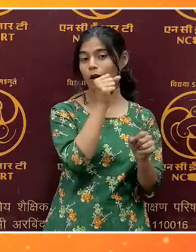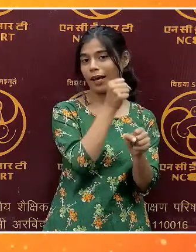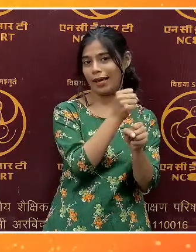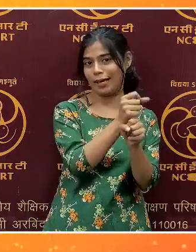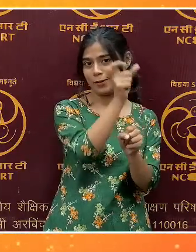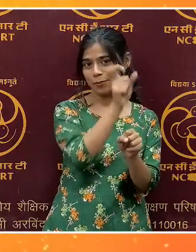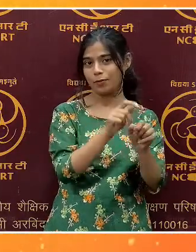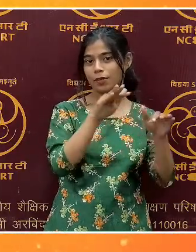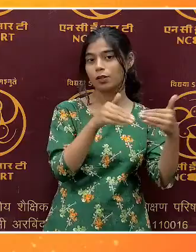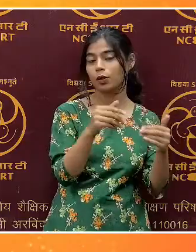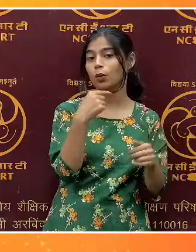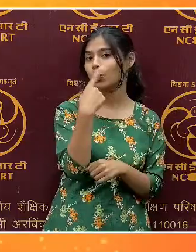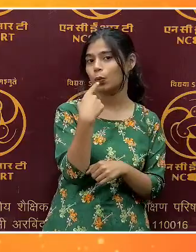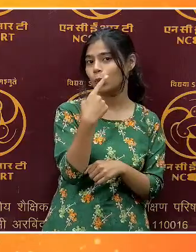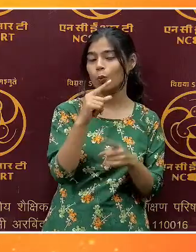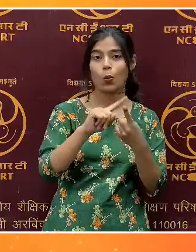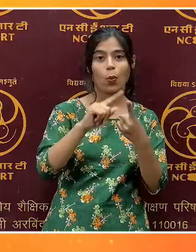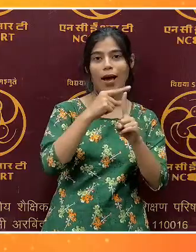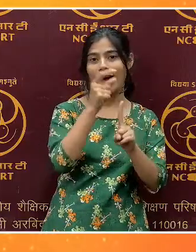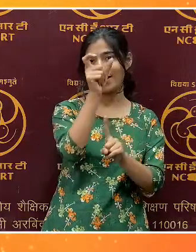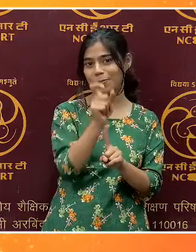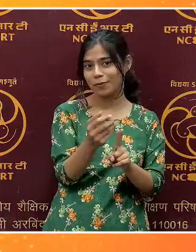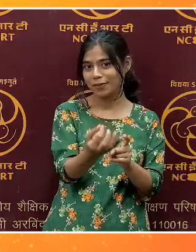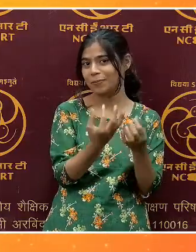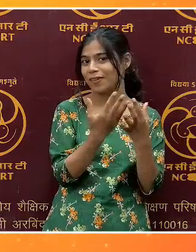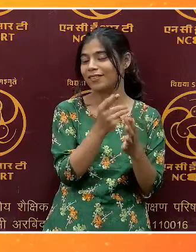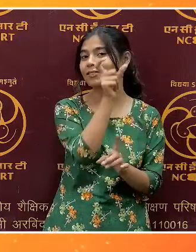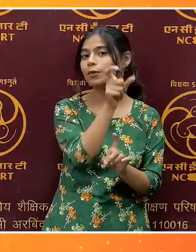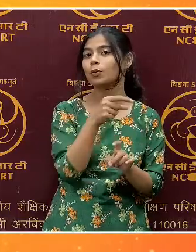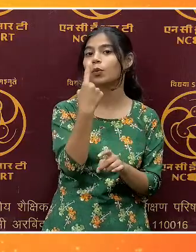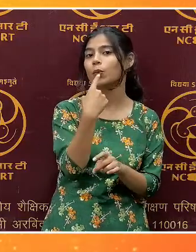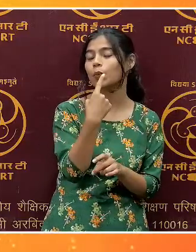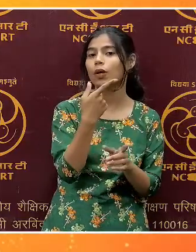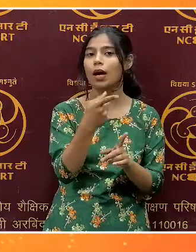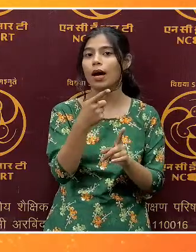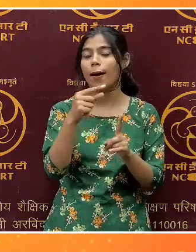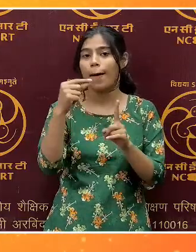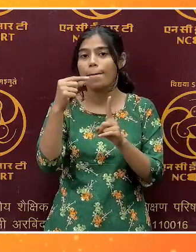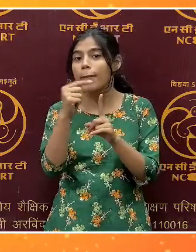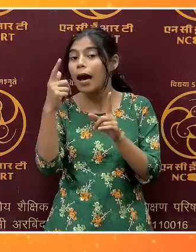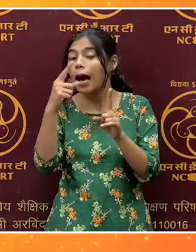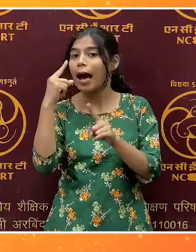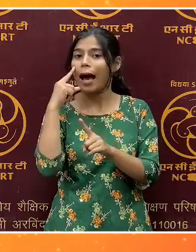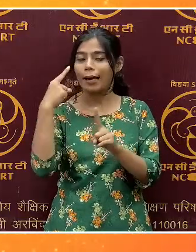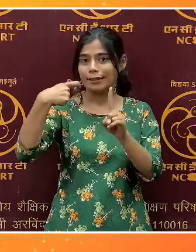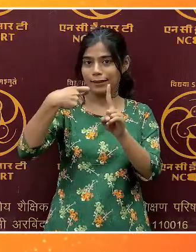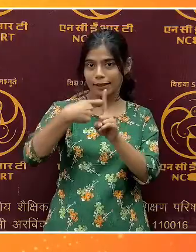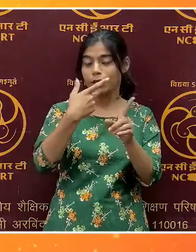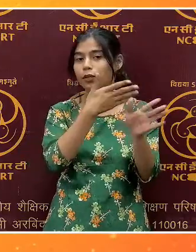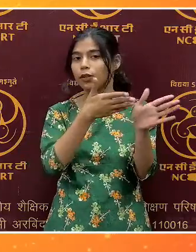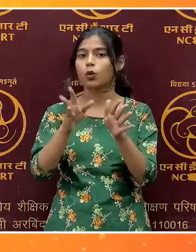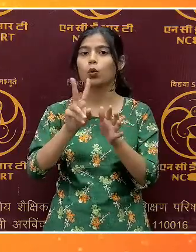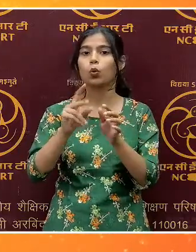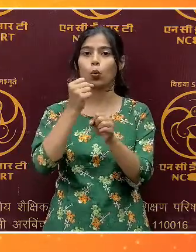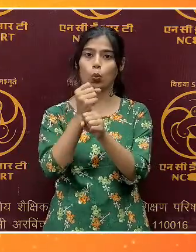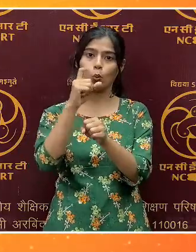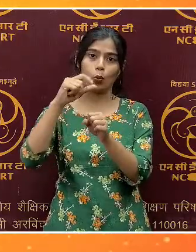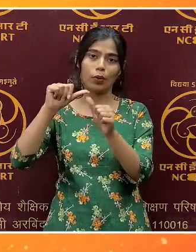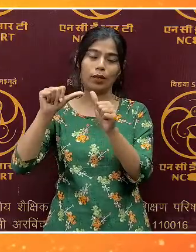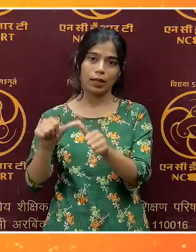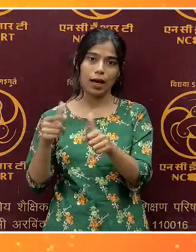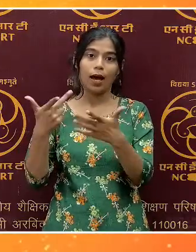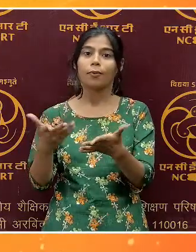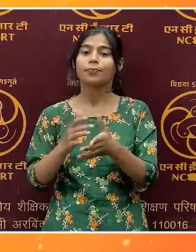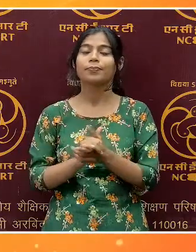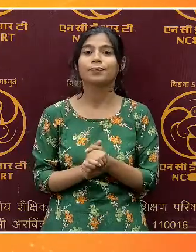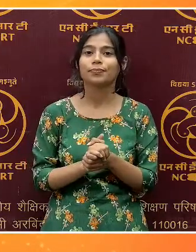द एक्सपर्ट who is going to teach this topic is Mr. I.K. Gogia. Sir is former PGT Physics from Kendriya Vidyalaya